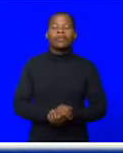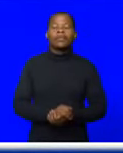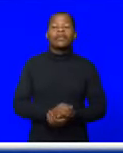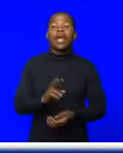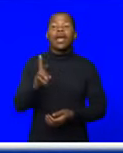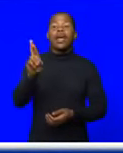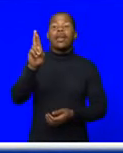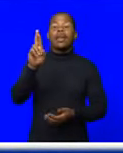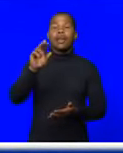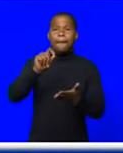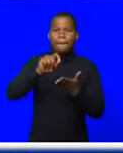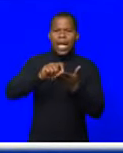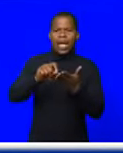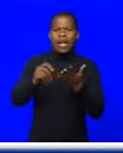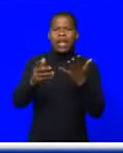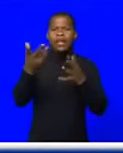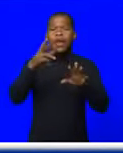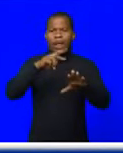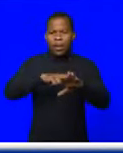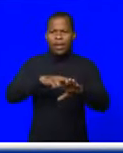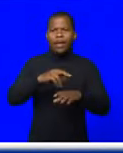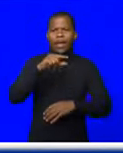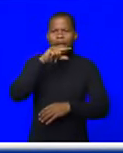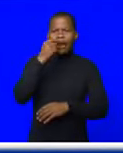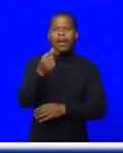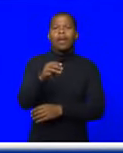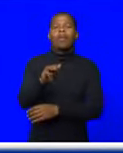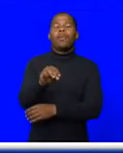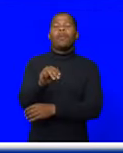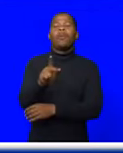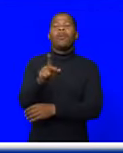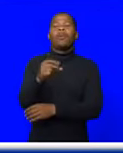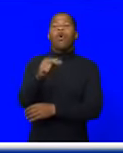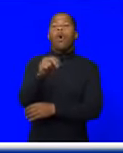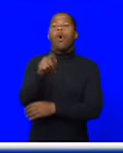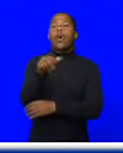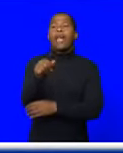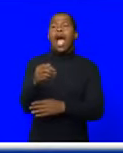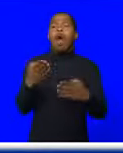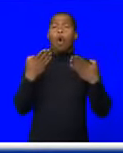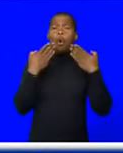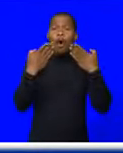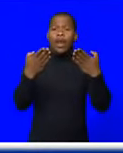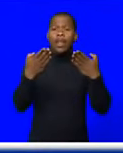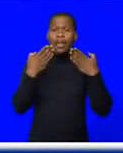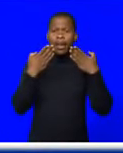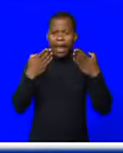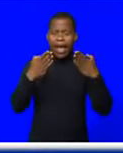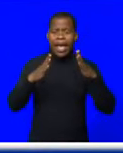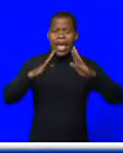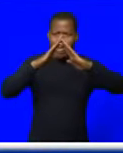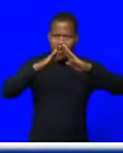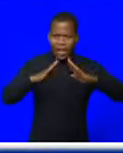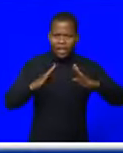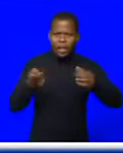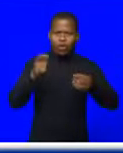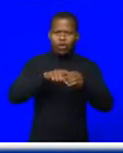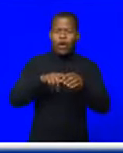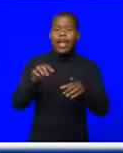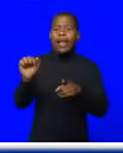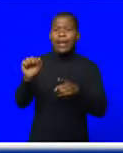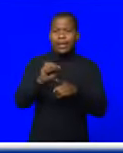sifundza saseshiselweni Mlondi Mkhonta ubonge litiko ngalomhlangano sikolwa sisifundza umgcoko lomsebenzi